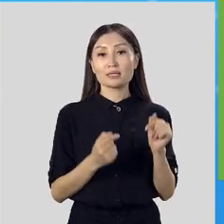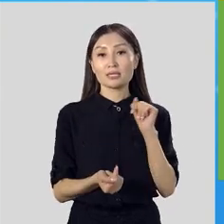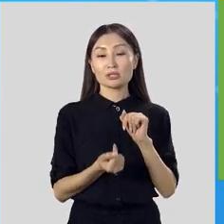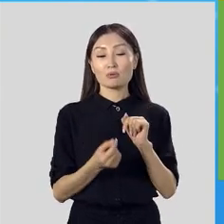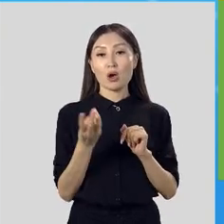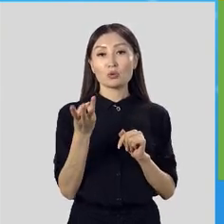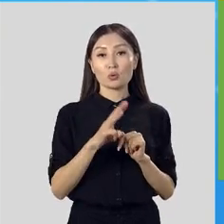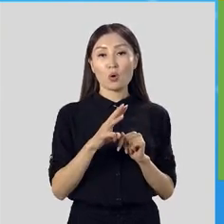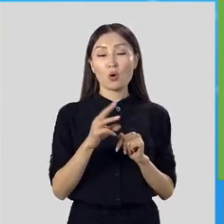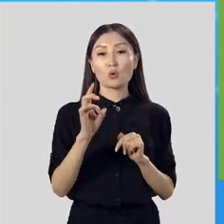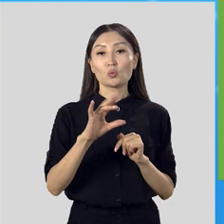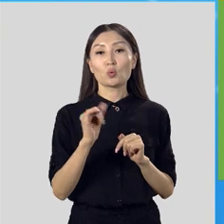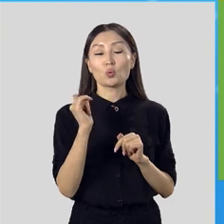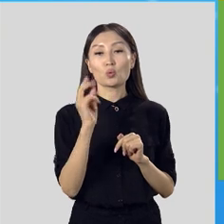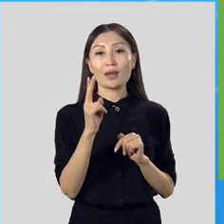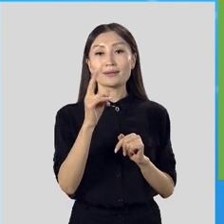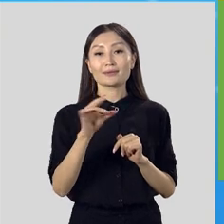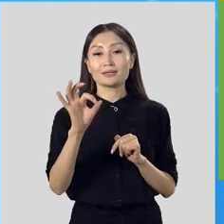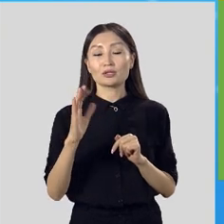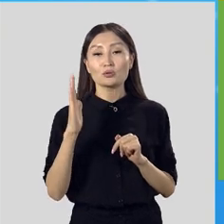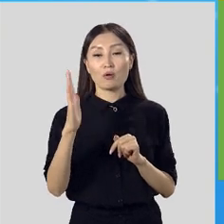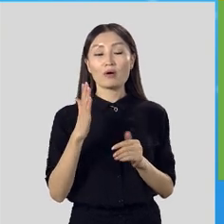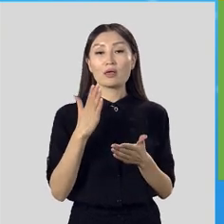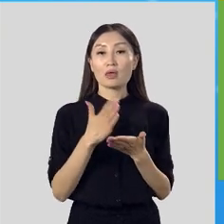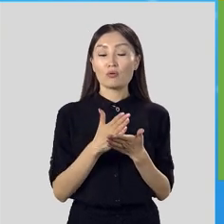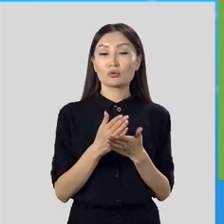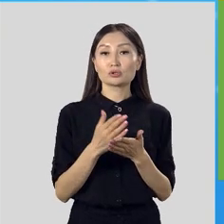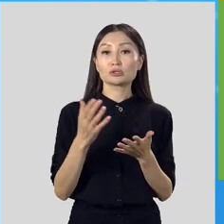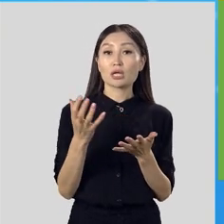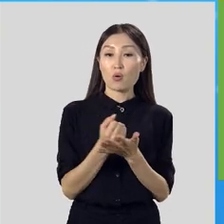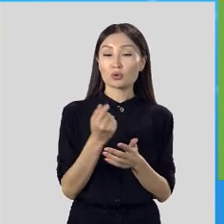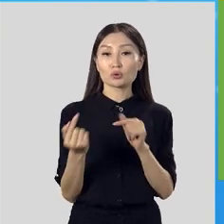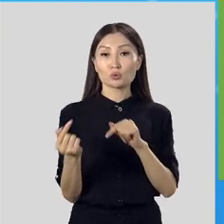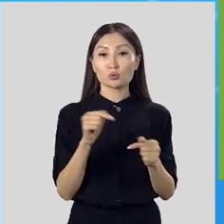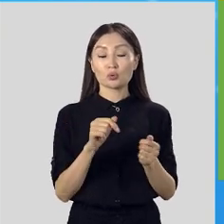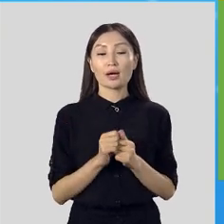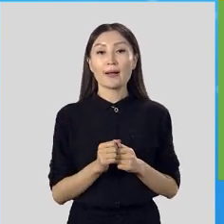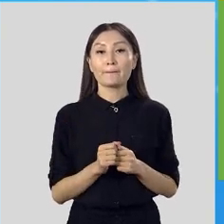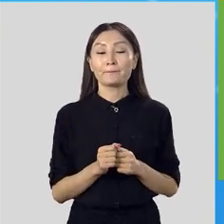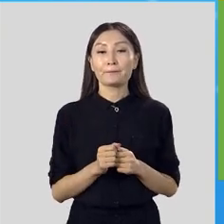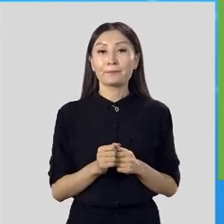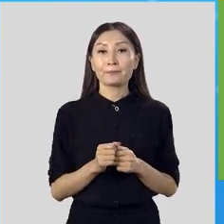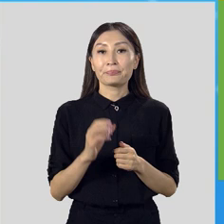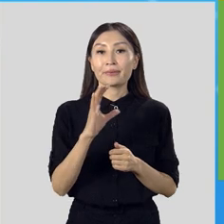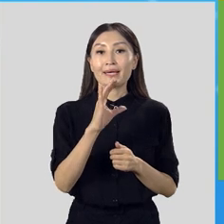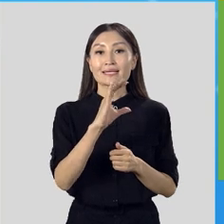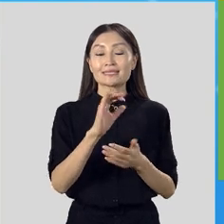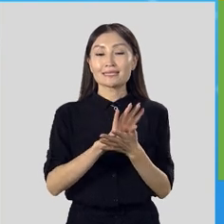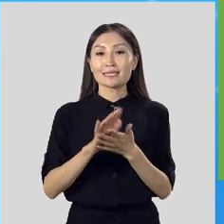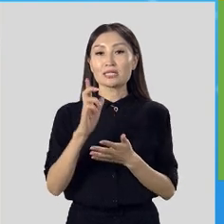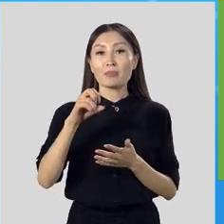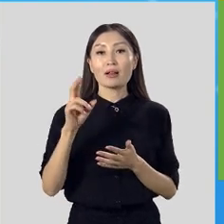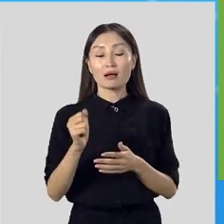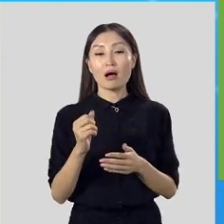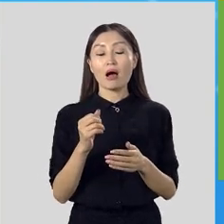3 нуклеотидов, по которым они и находят друг друга. Синтез белка идет